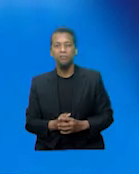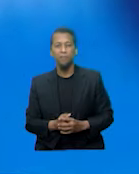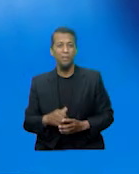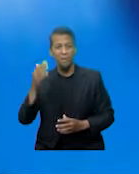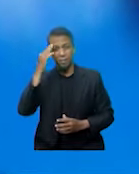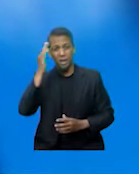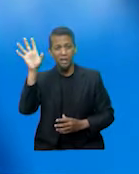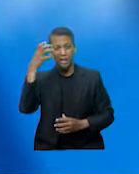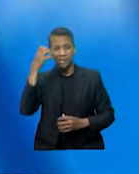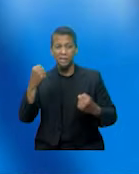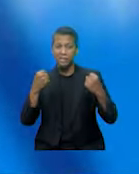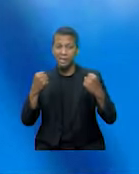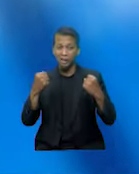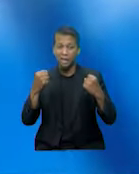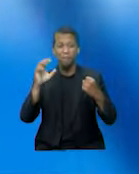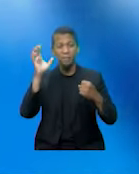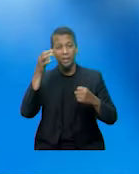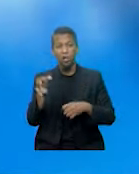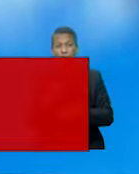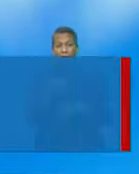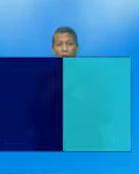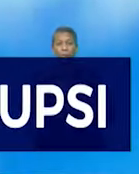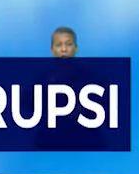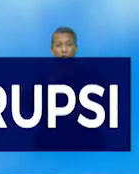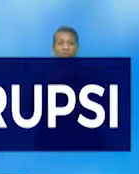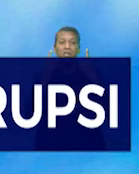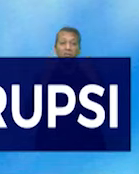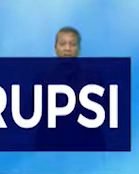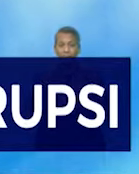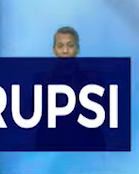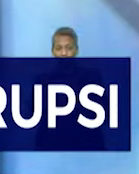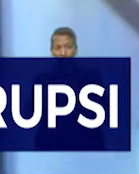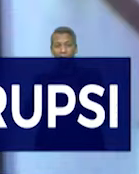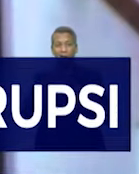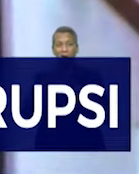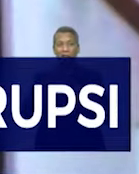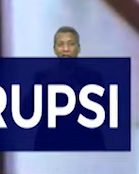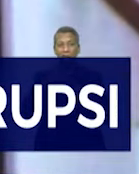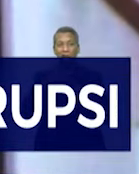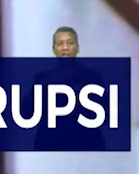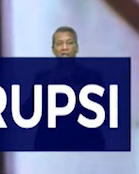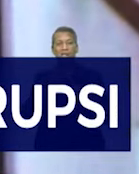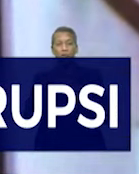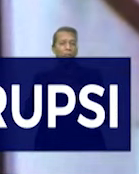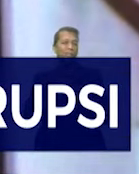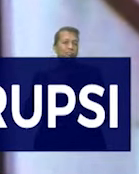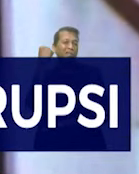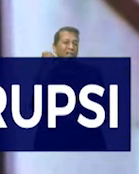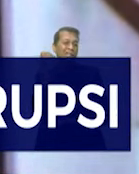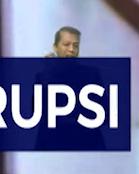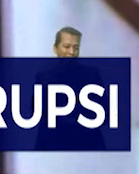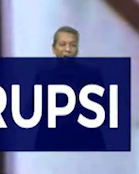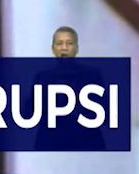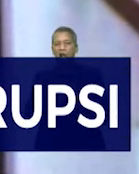pemirsa Kepala Dinas Kesehatan Pemkot Batu Jawa Timur Karti Katri sulandari ditetapkan sebagai tersangka korupsi pembangunan